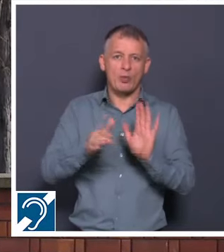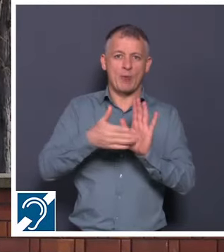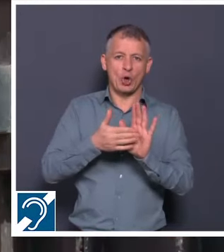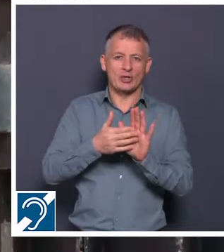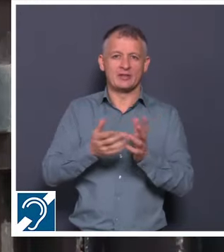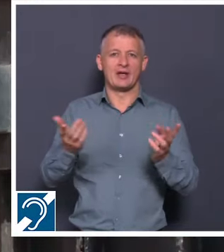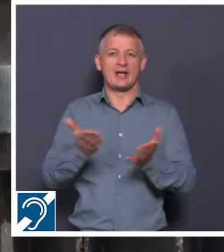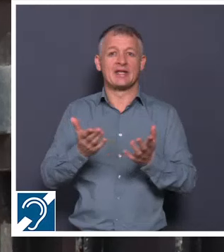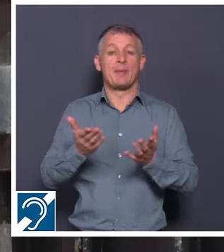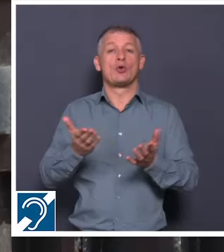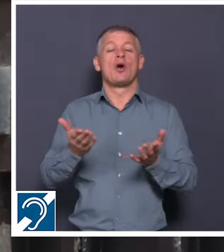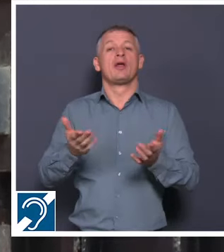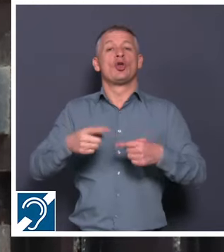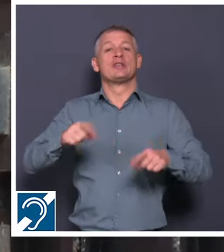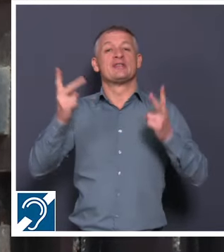miza